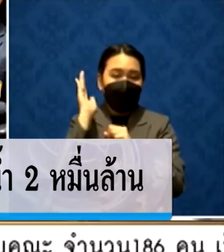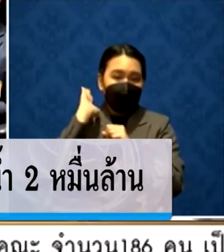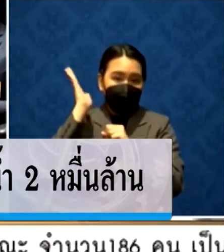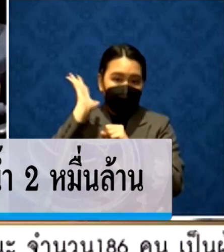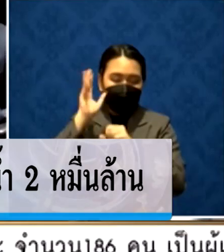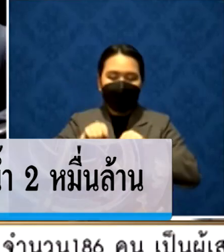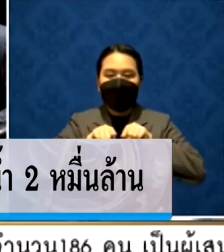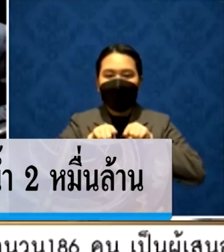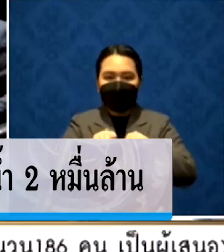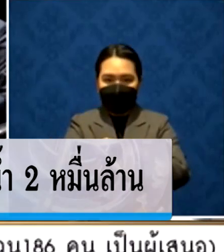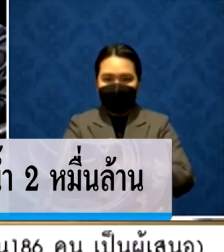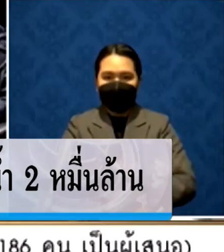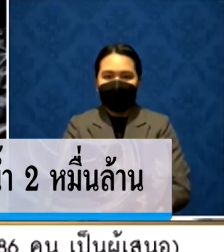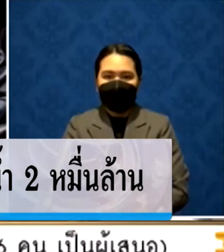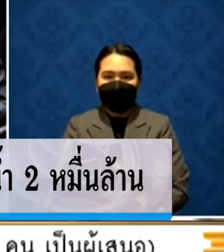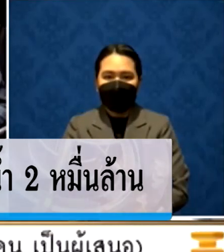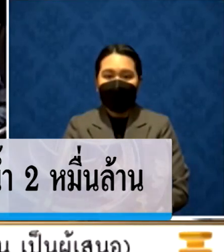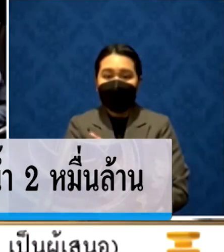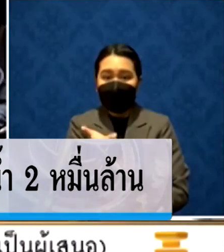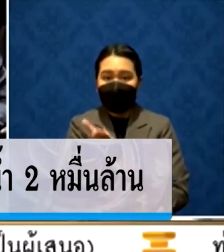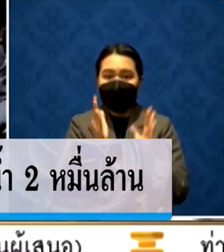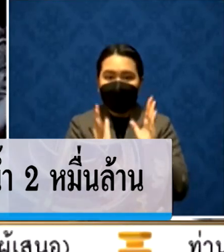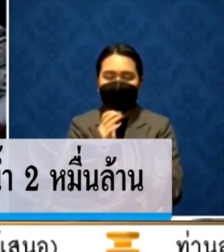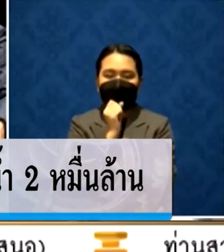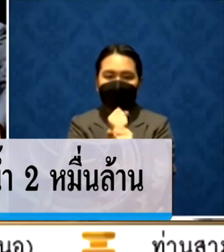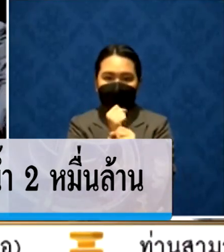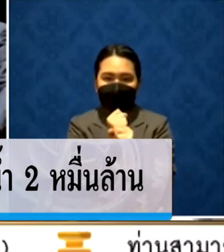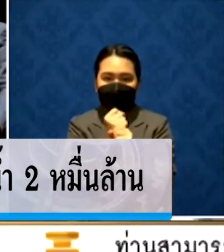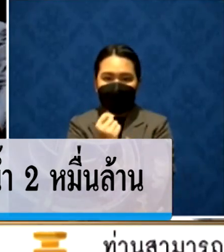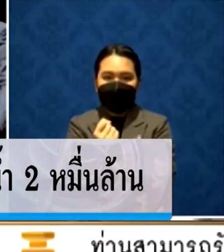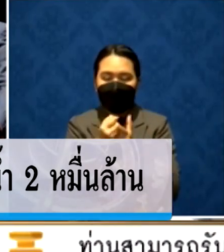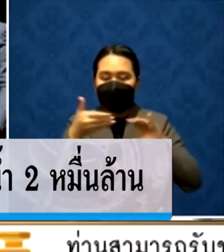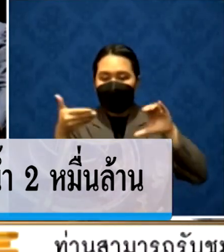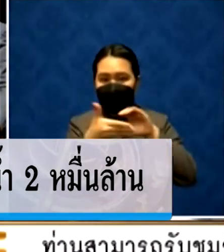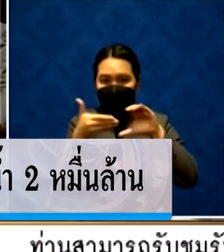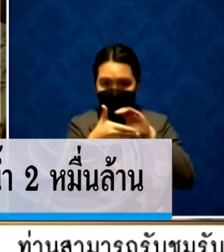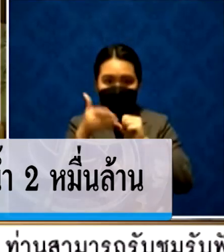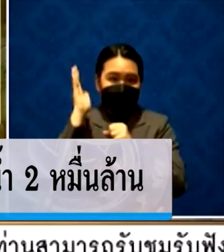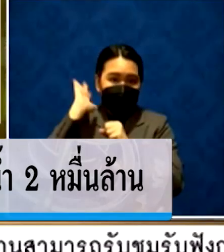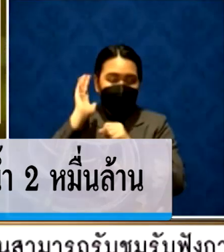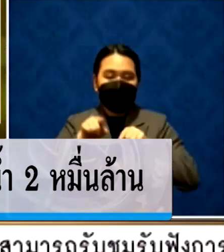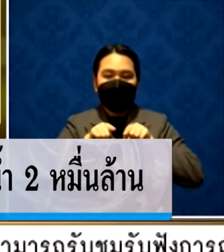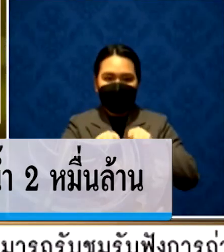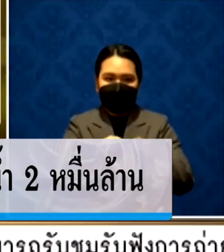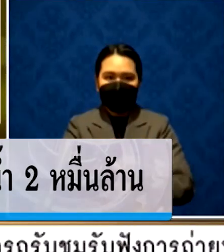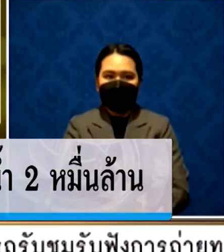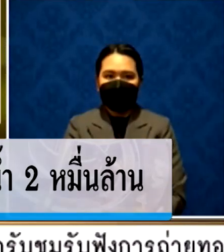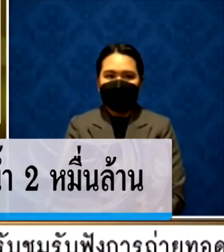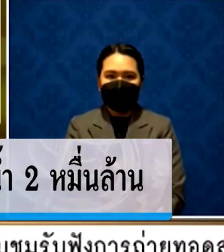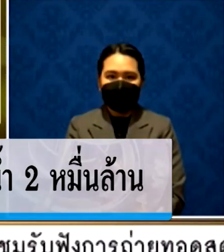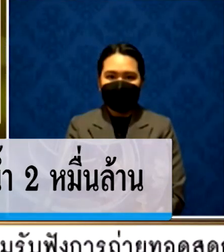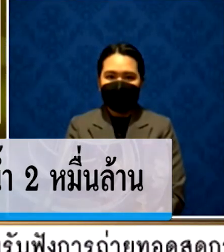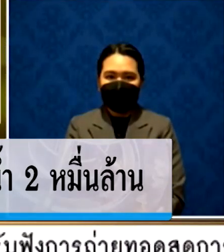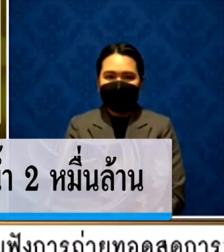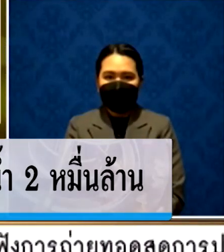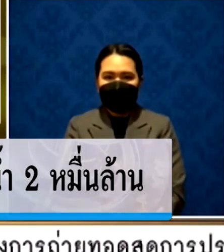แล้วบอกว่าพลเอกประยุทธ์เนี่ยไร้ภาวะผู้นำไม่กล้ายกเลิกสัญญาเรือดำน้ำจีนกว่า 20,000 ล้านบาทของกองทัพครับ